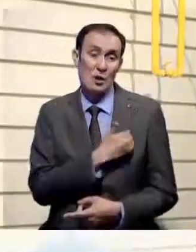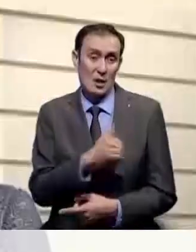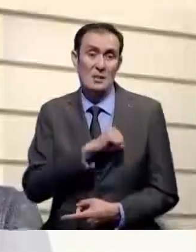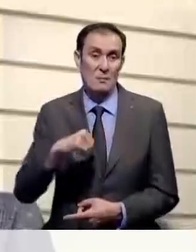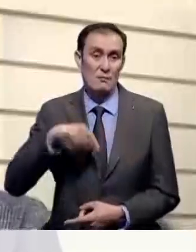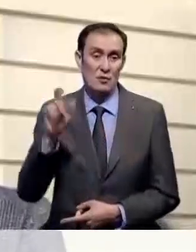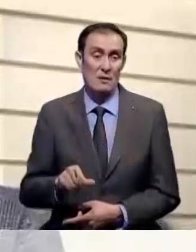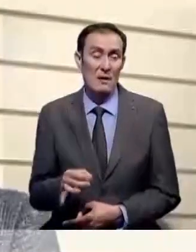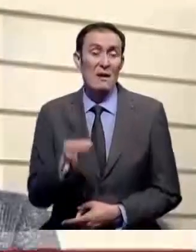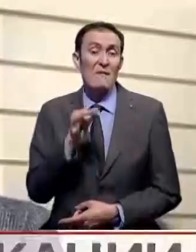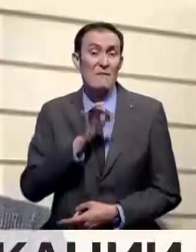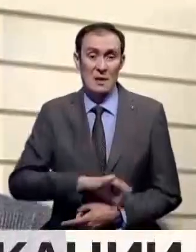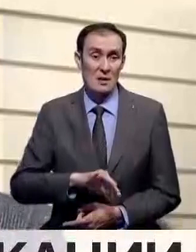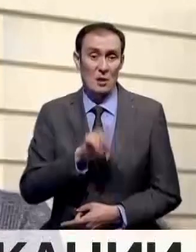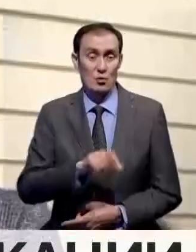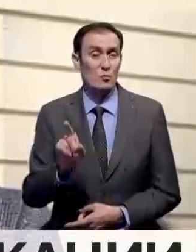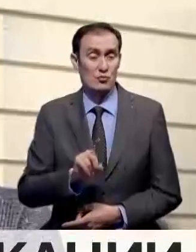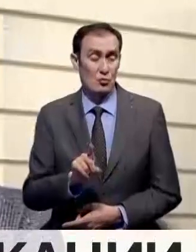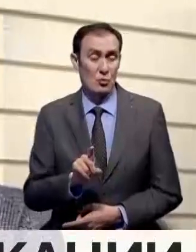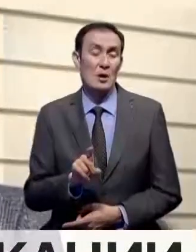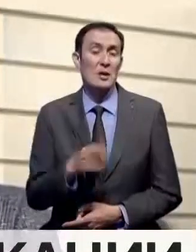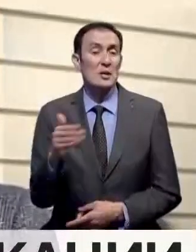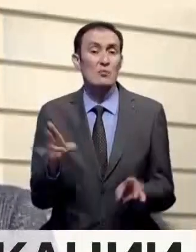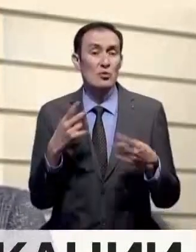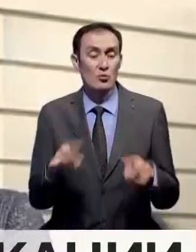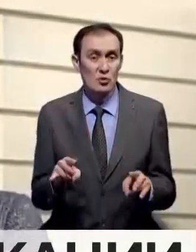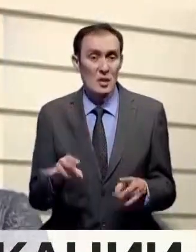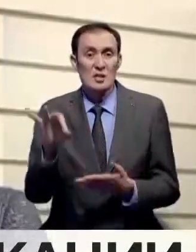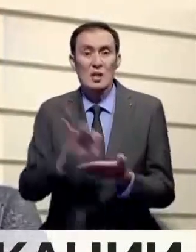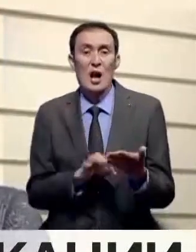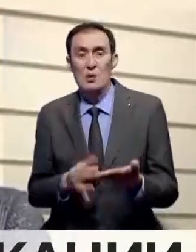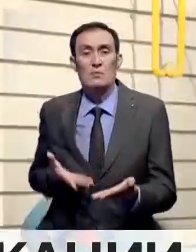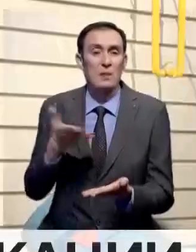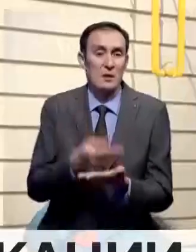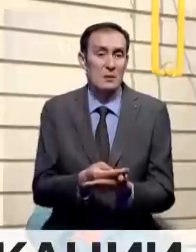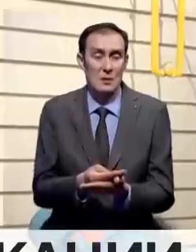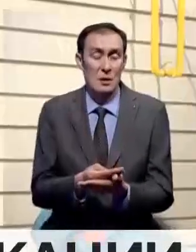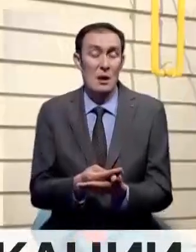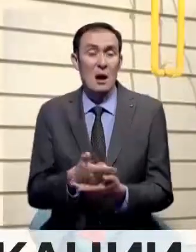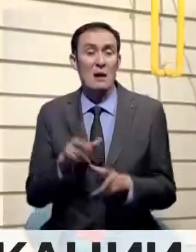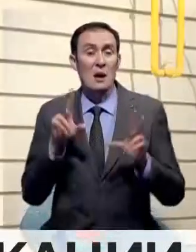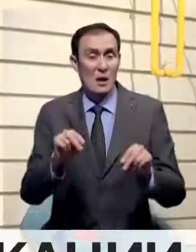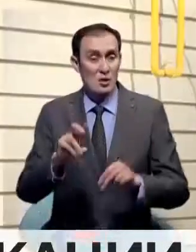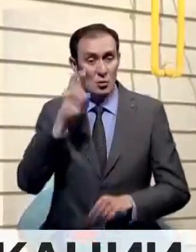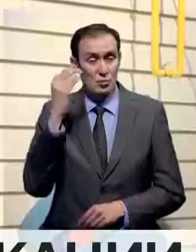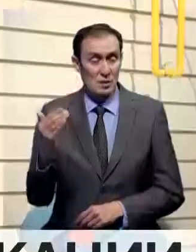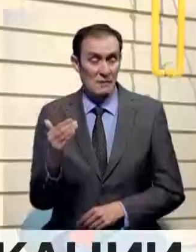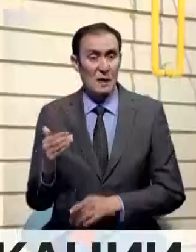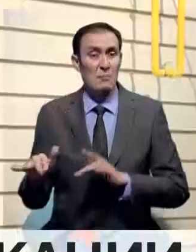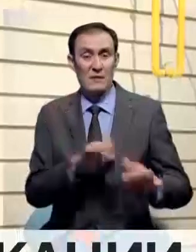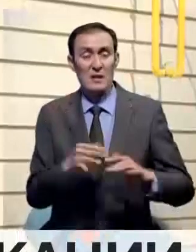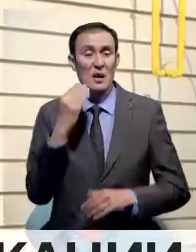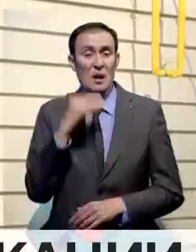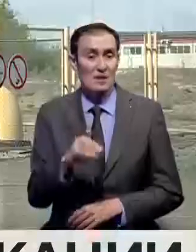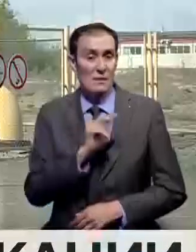собственника выгодно жить сам то что Им не придется раза потратить большую сумму денег гарантии от государства на проведение